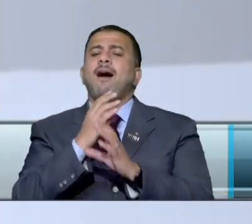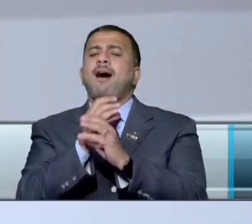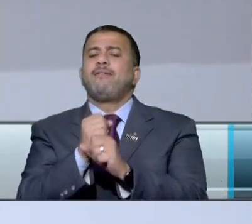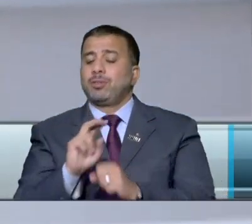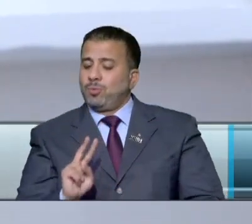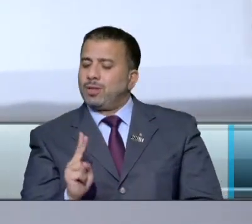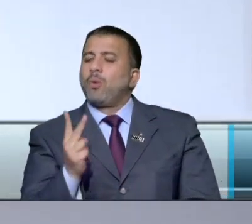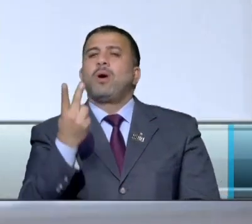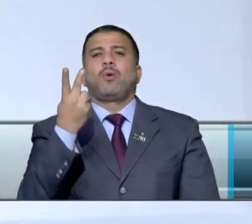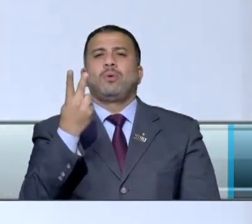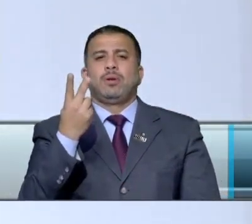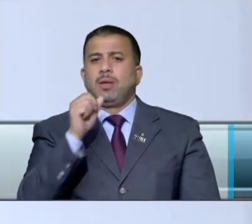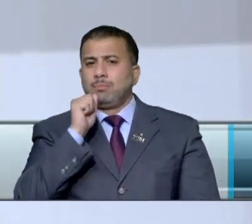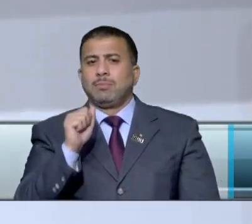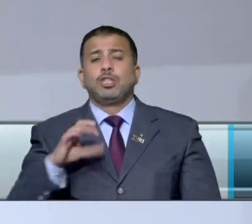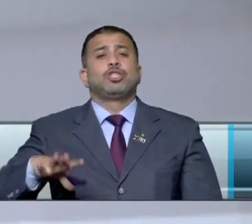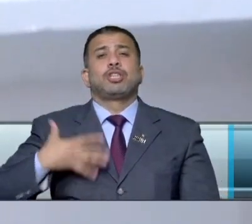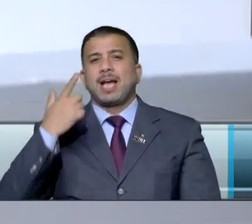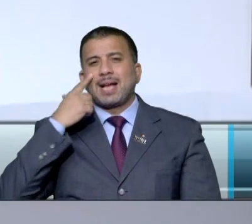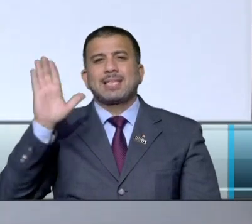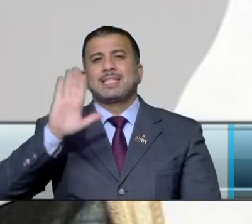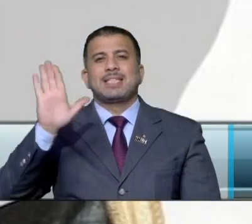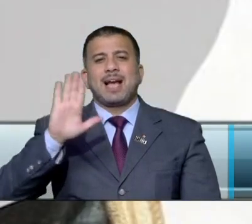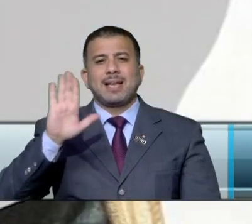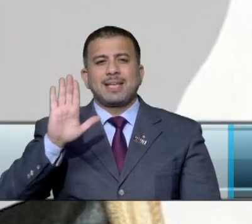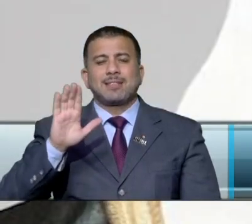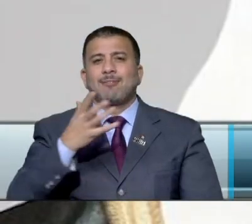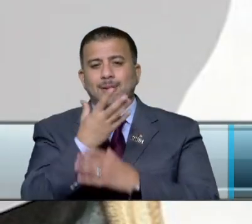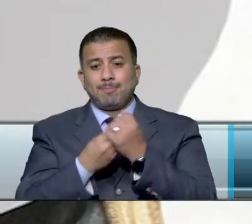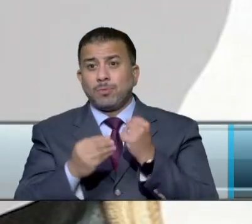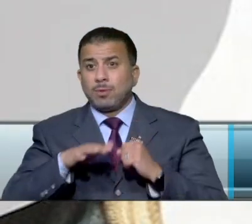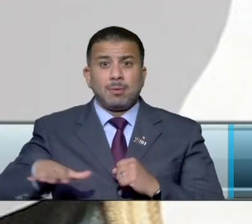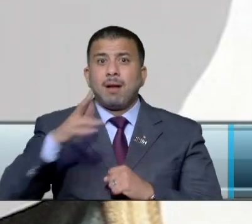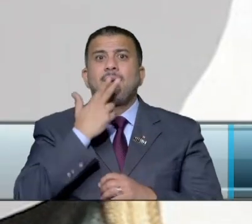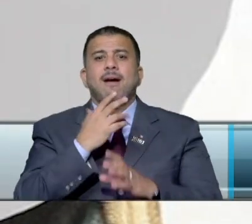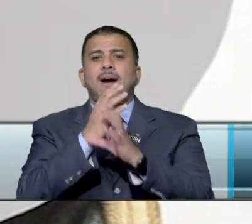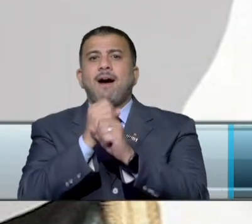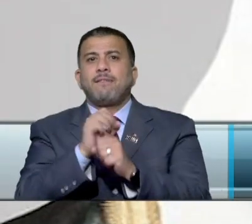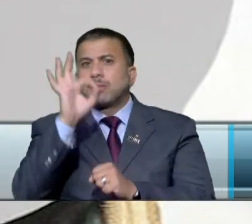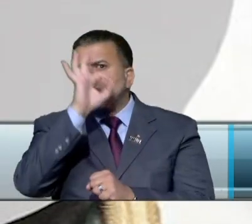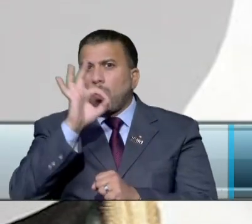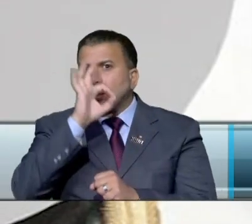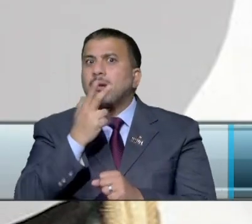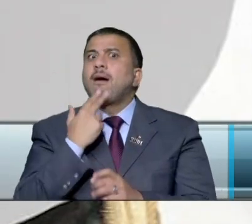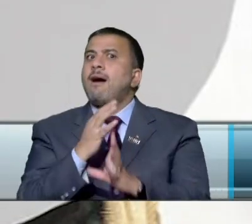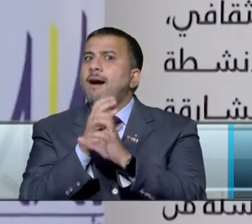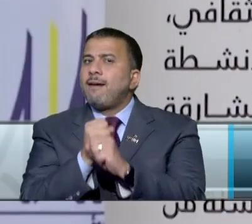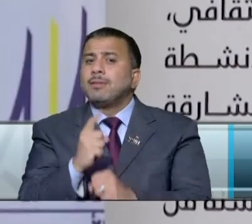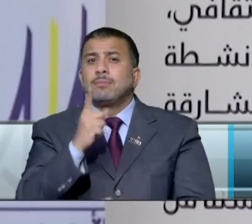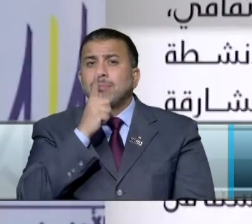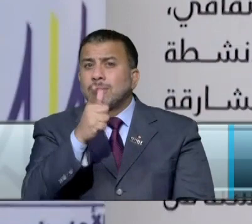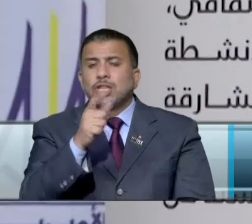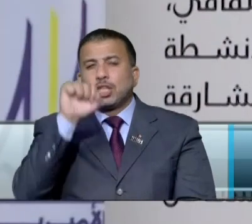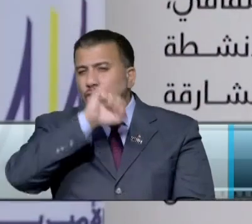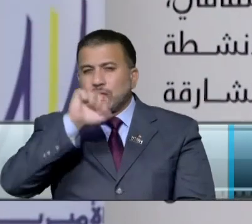ونطوره. وصية الراحل الشيخ زايد بن سلطان النهيان لأبناء أمته بالحفاظ على الموروث، وعمل بها